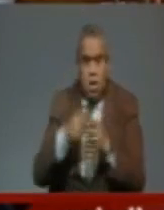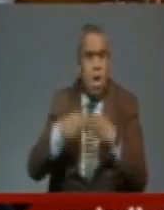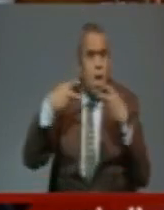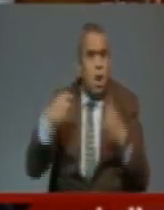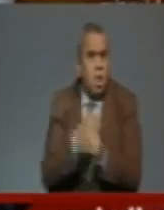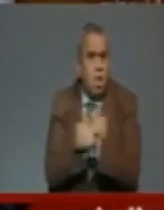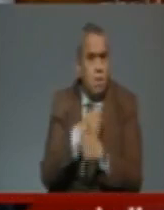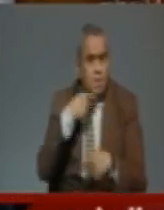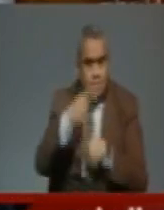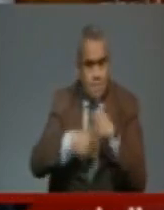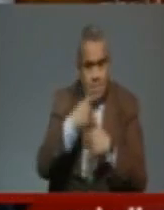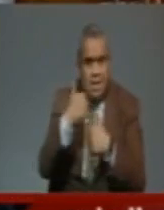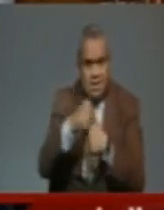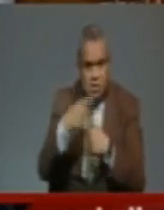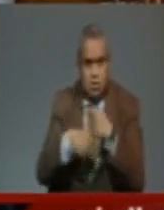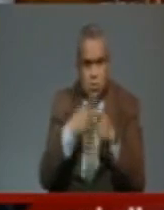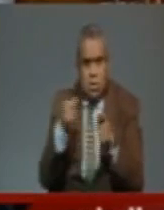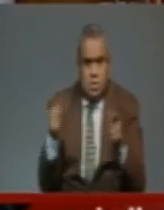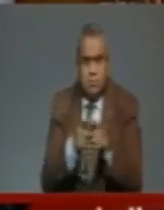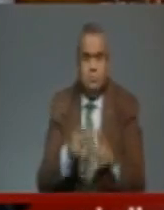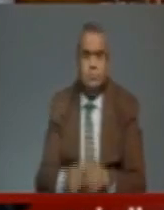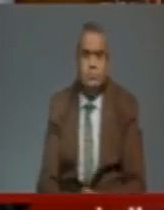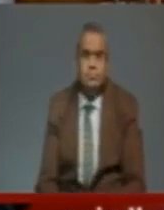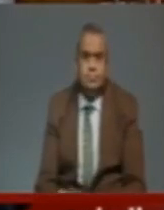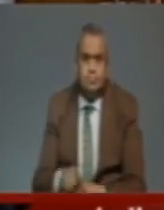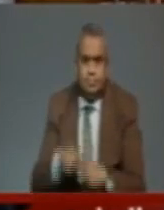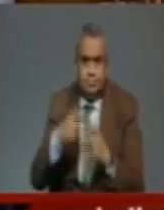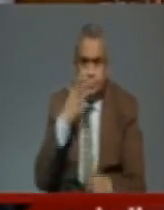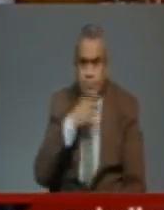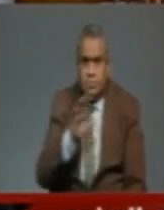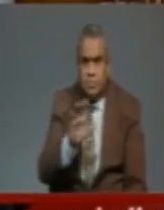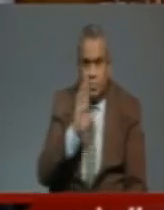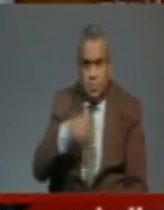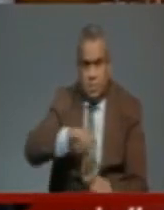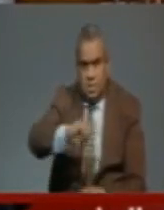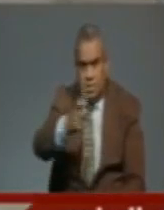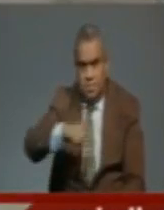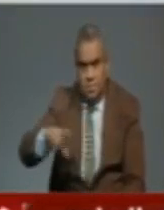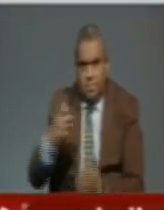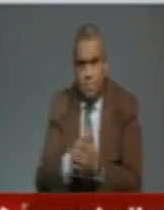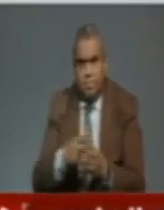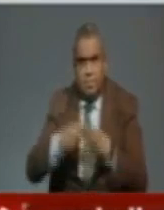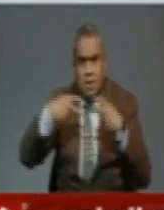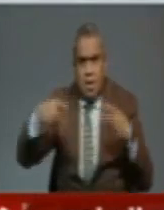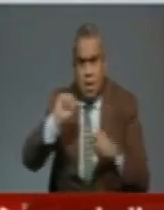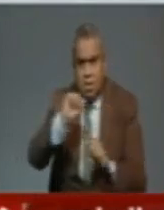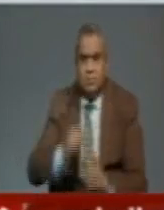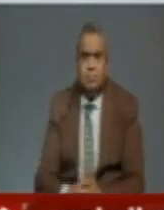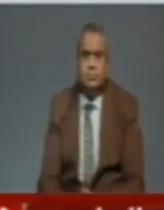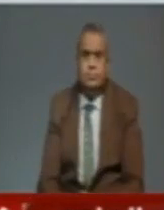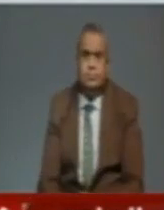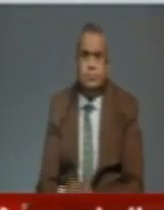المرحله الثانيه. ده شكل الميناء حاليا دلوقتي اللي خلصان، الجزء اللي خلصان فيه. ده